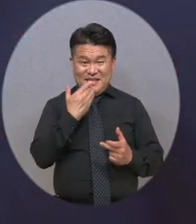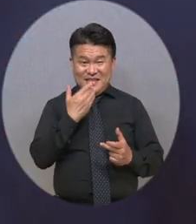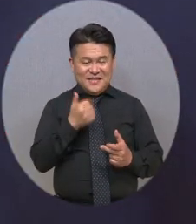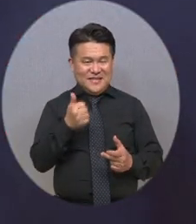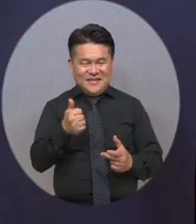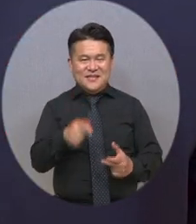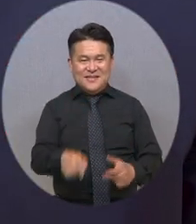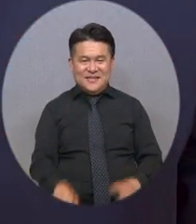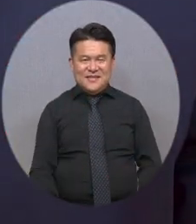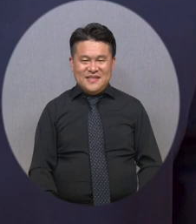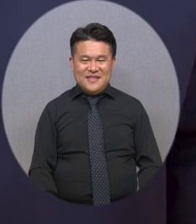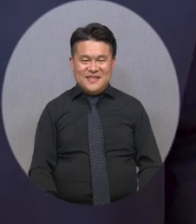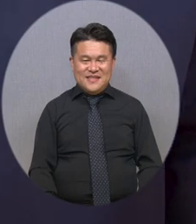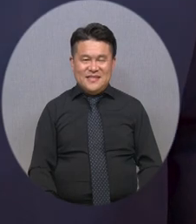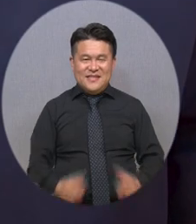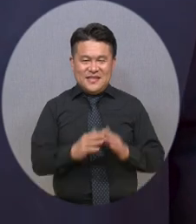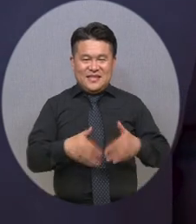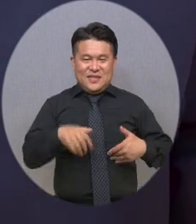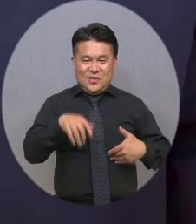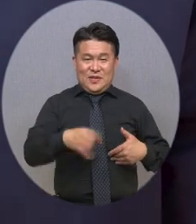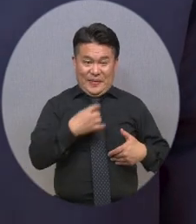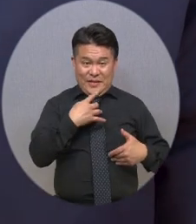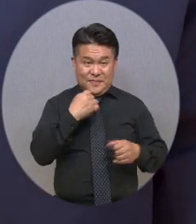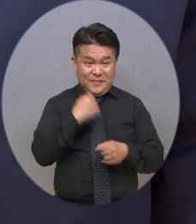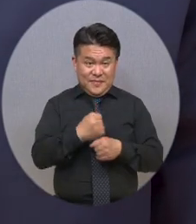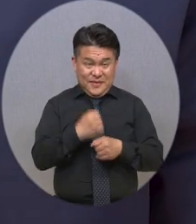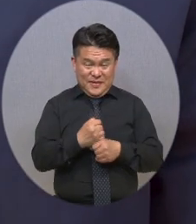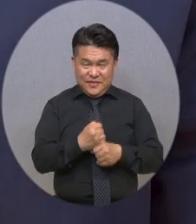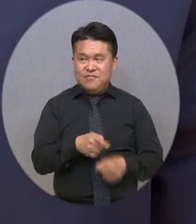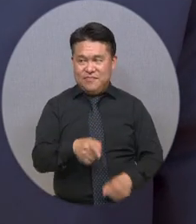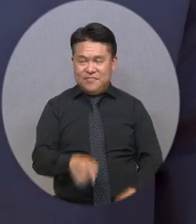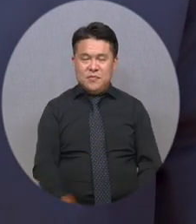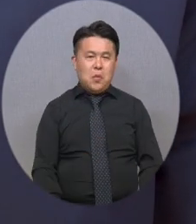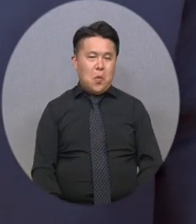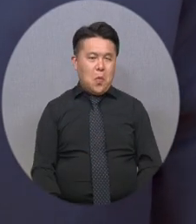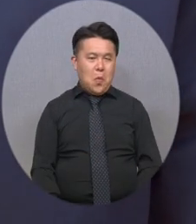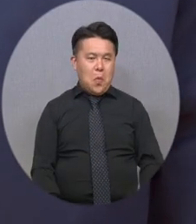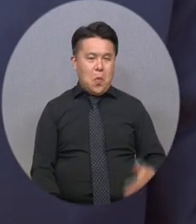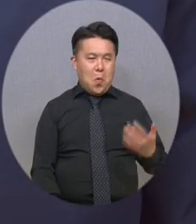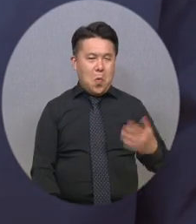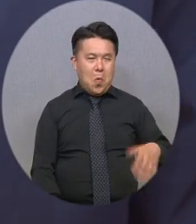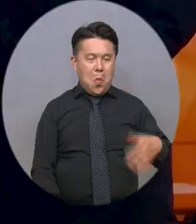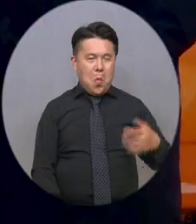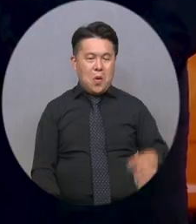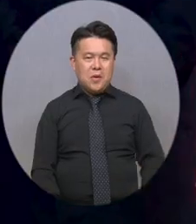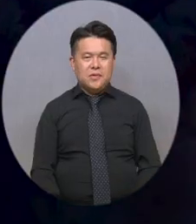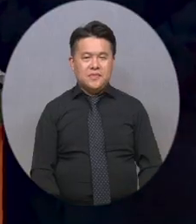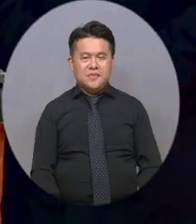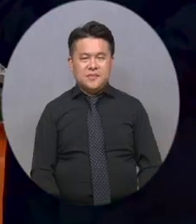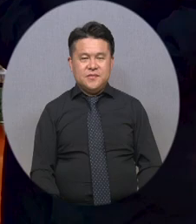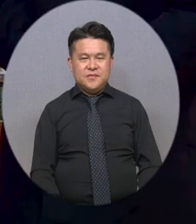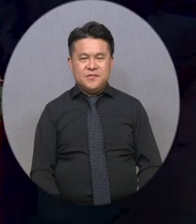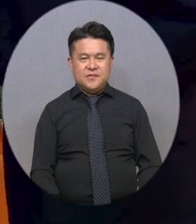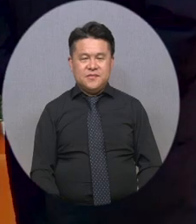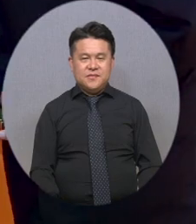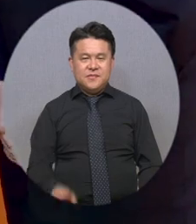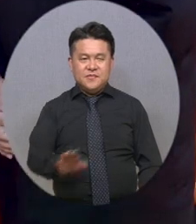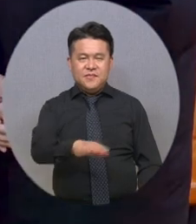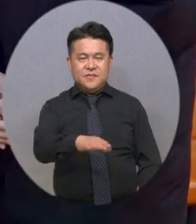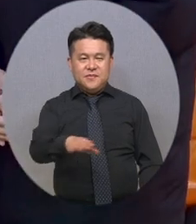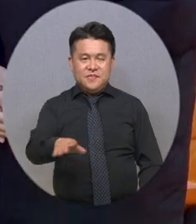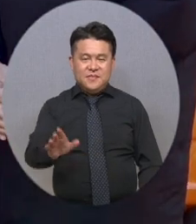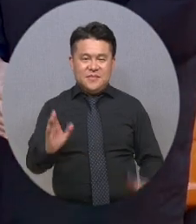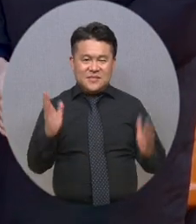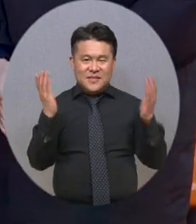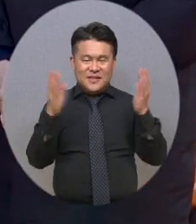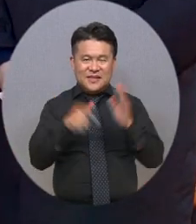딱 먹을 수 있는 거지. 전라남도에서만 생산되는 유기농 쌀로 만드는 거예요. 와 다른 거. 우리가 애 막 저 학교